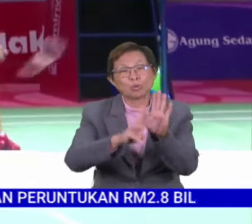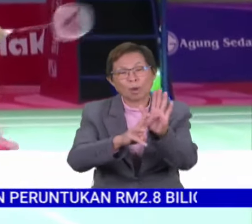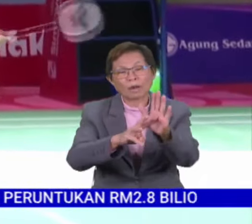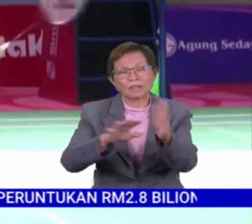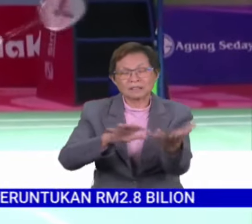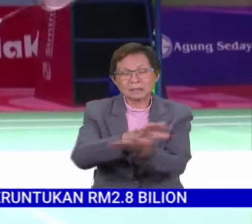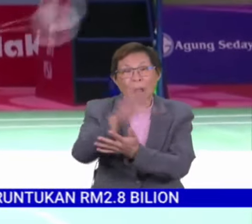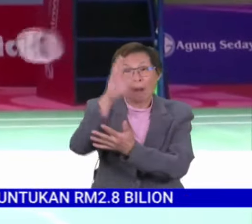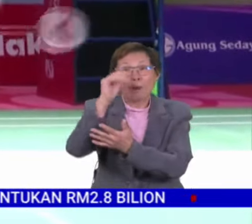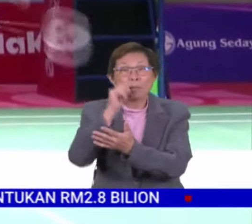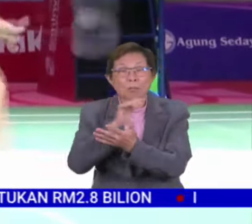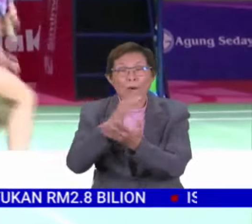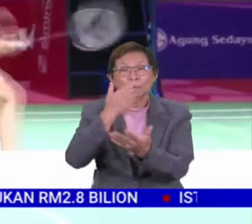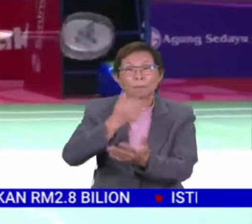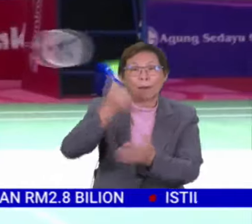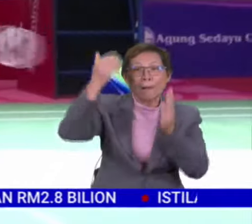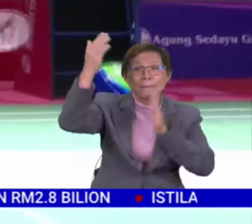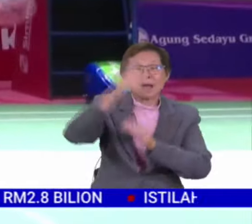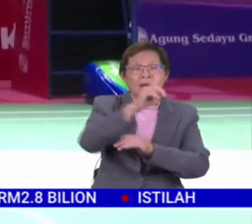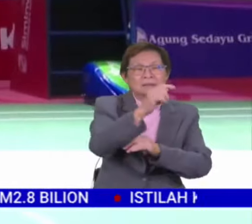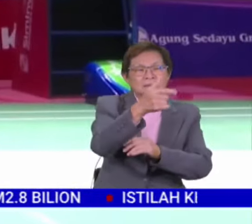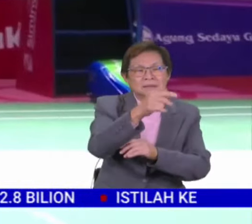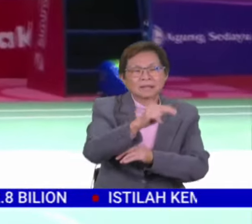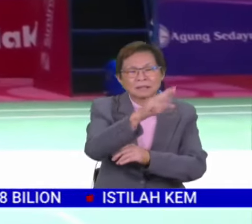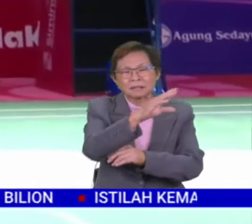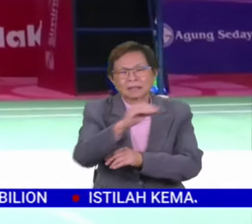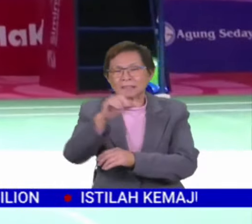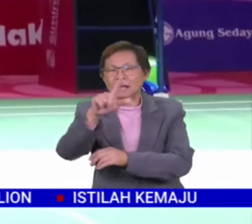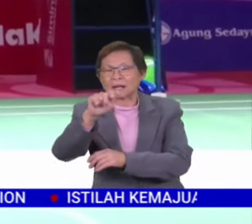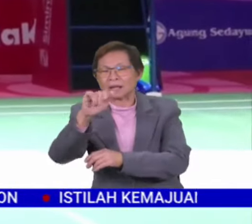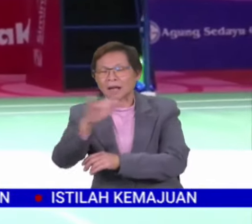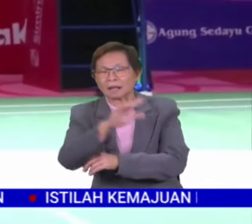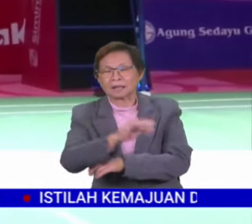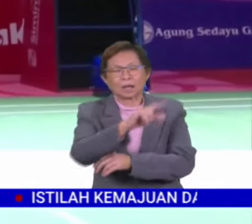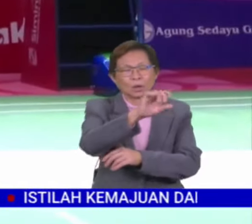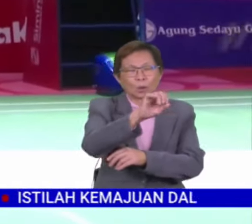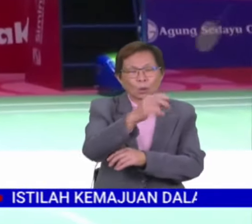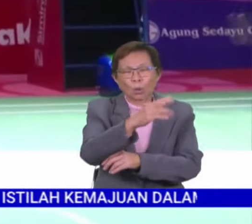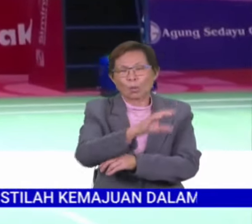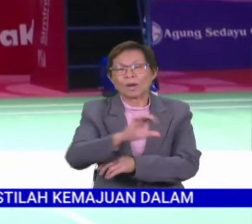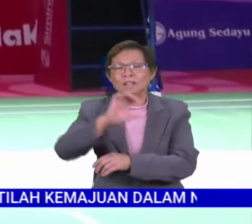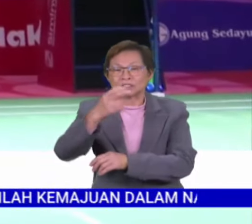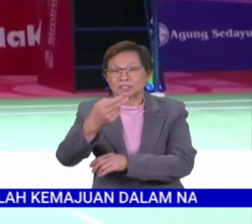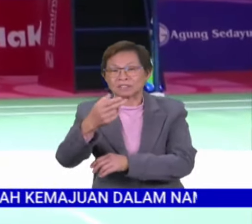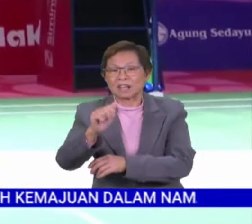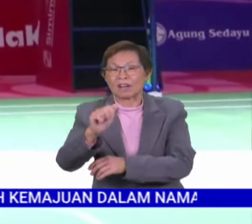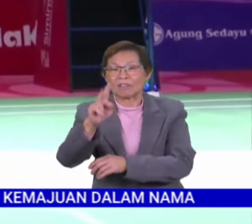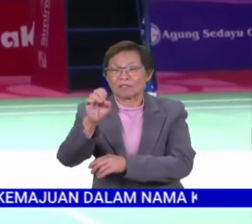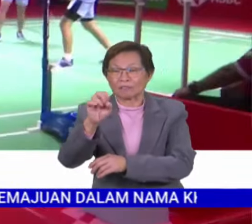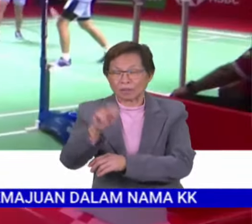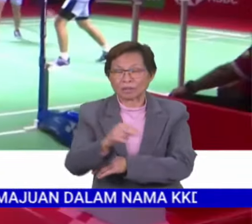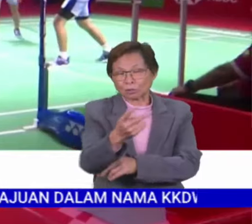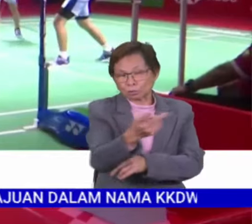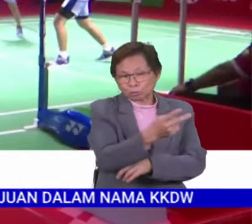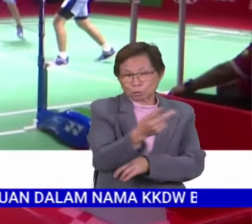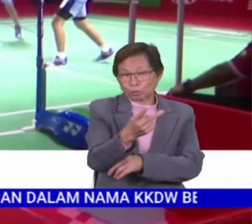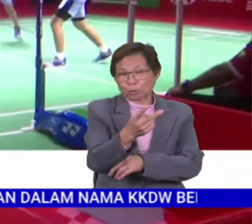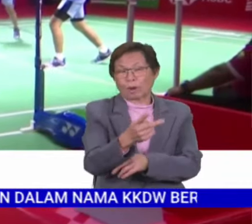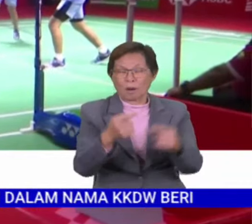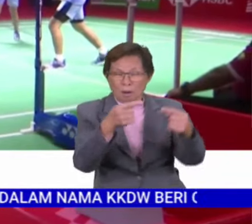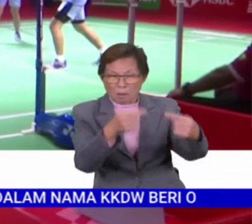beregu campuran terbaik negara, Tan Kian Meng dan Lai Peijing, serta Goh Soon Huat dan Shevan Lai. Kian Meng dan Peijing